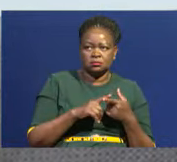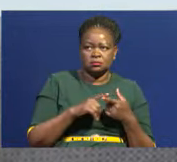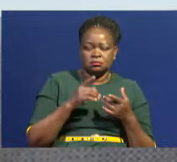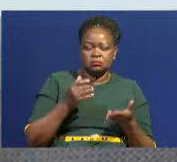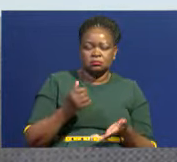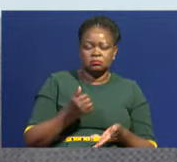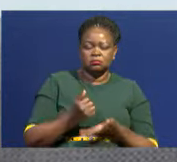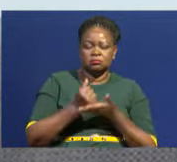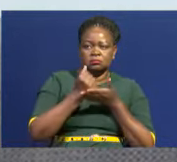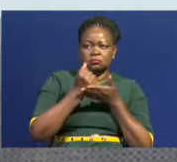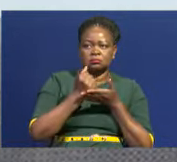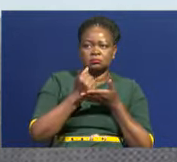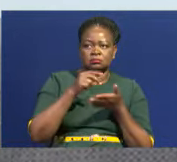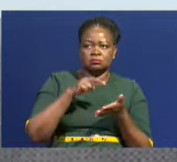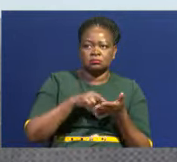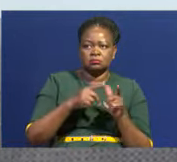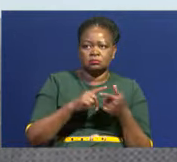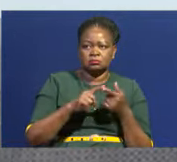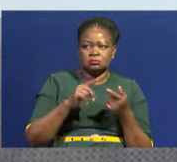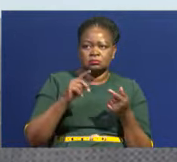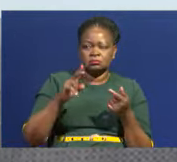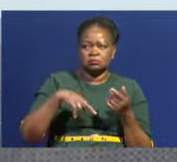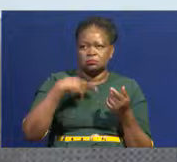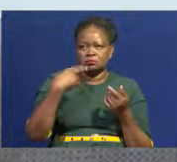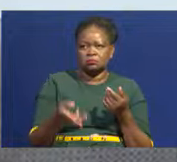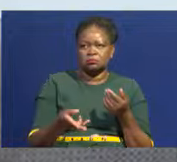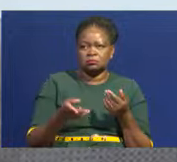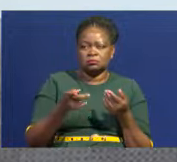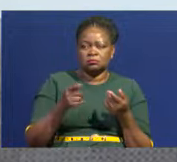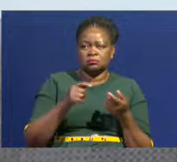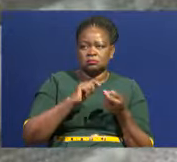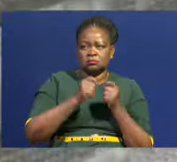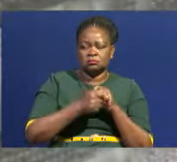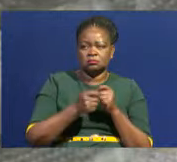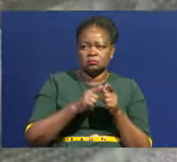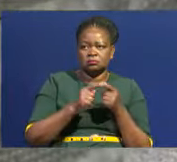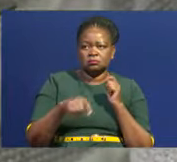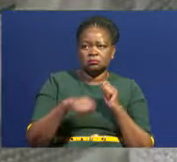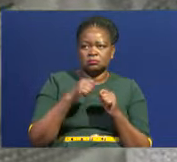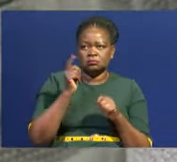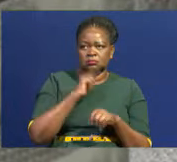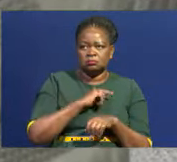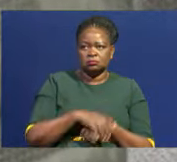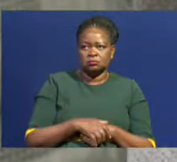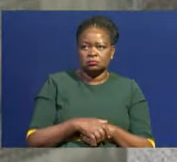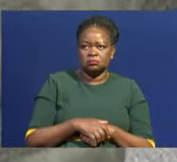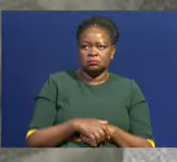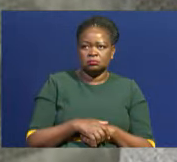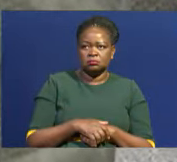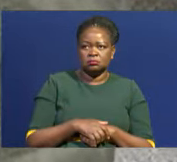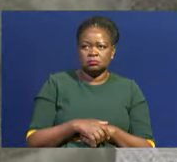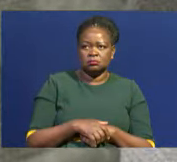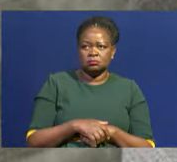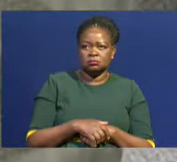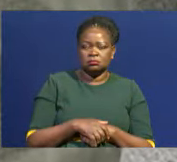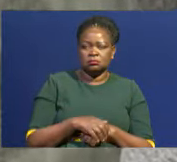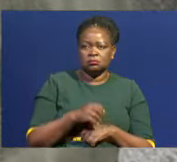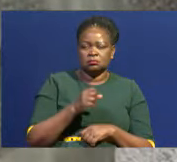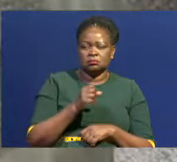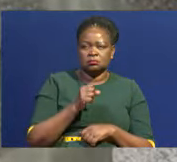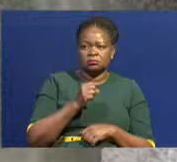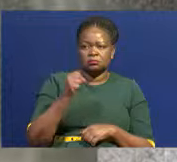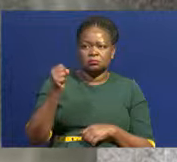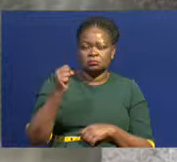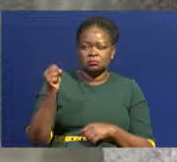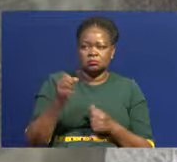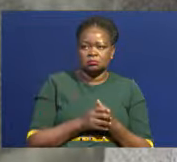kutoka kule nyuma, but mguu yangu nayo ika happen ku twist, so nikavunjika mguu. Hiyo ya right. Na